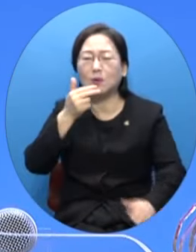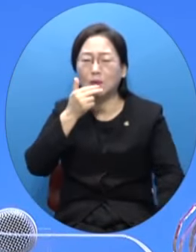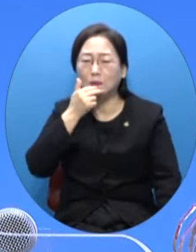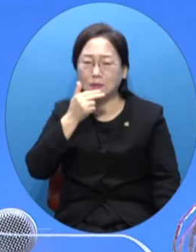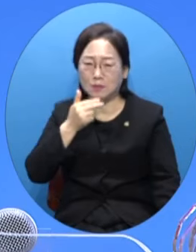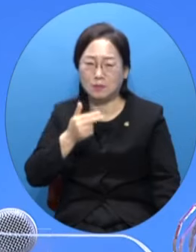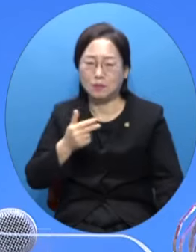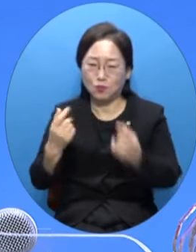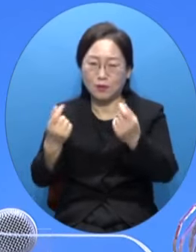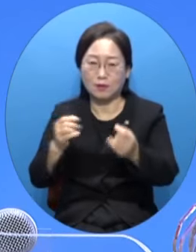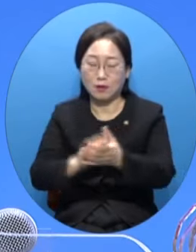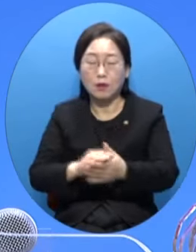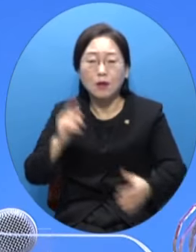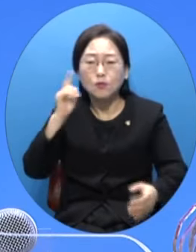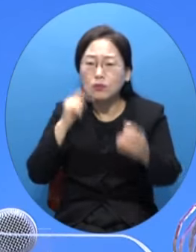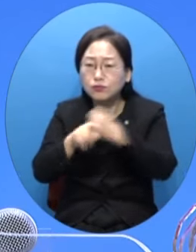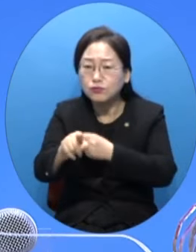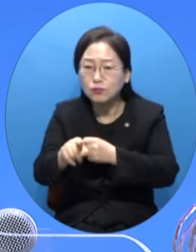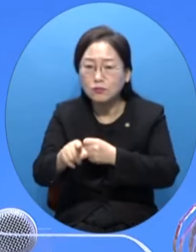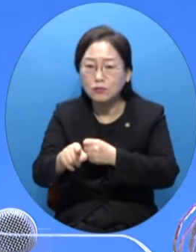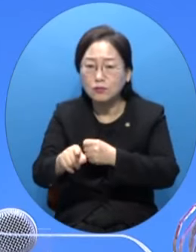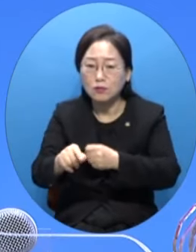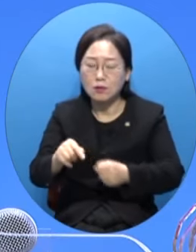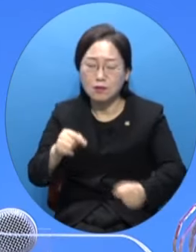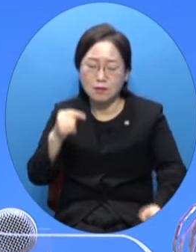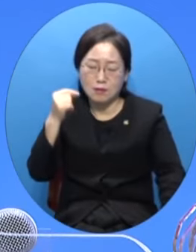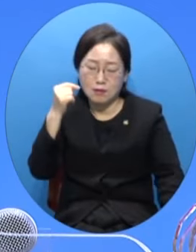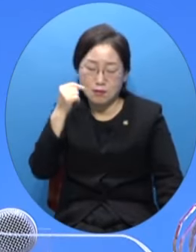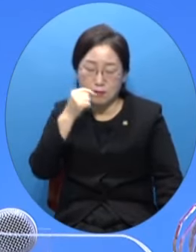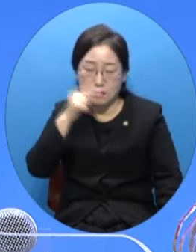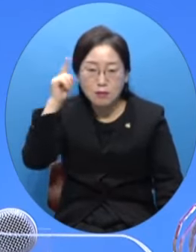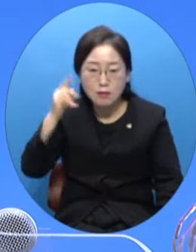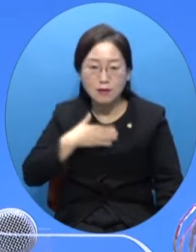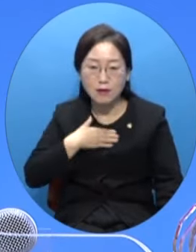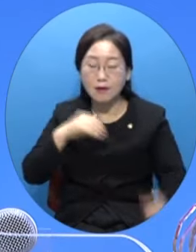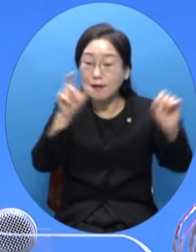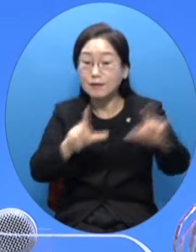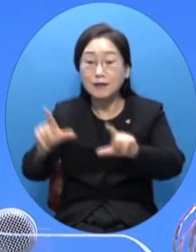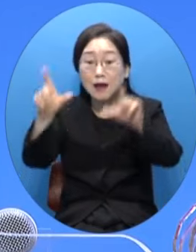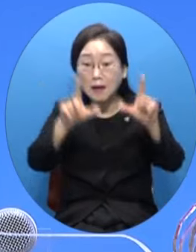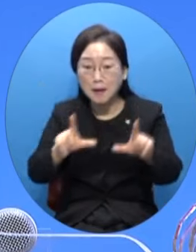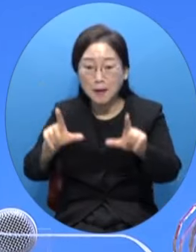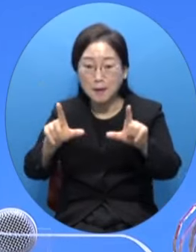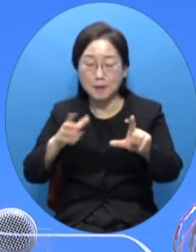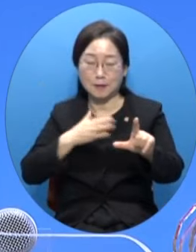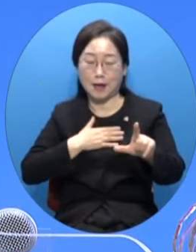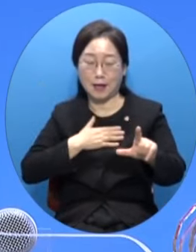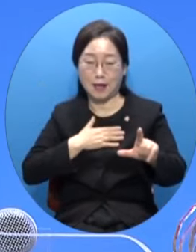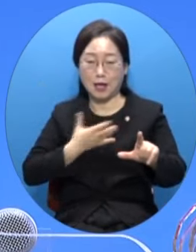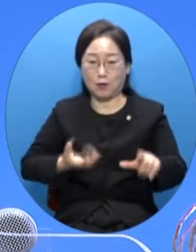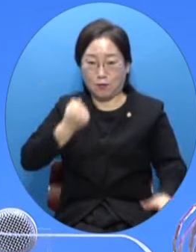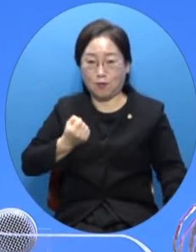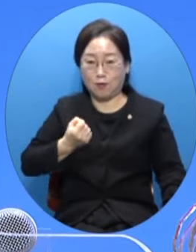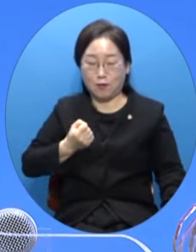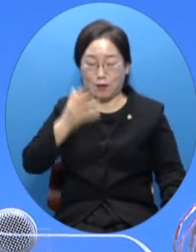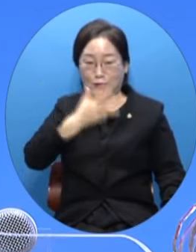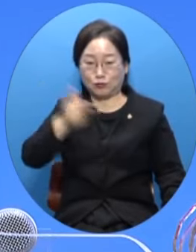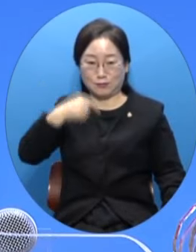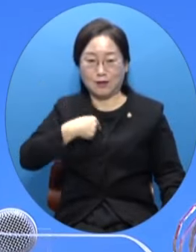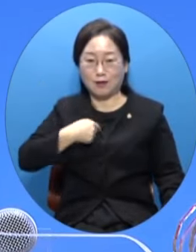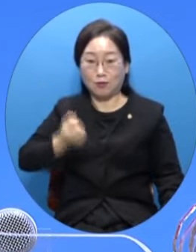되었습니까? 그것은 철저하게 내가 내 삶의 주인으로 살아왔기 때문에 그렇게